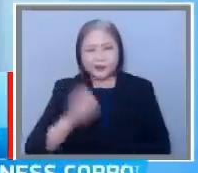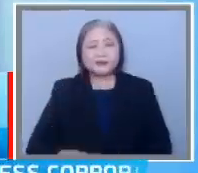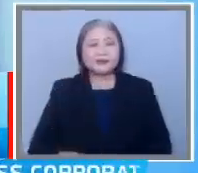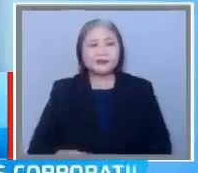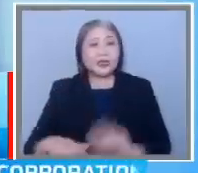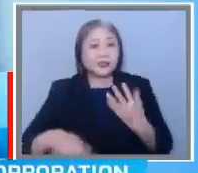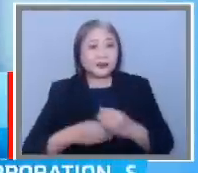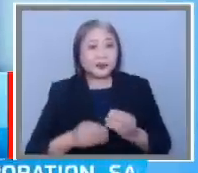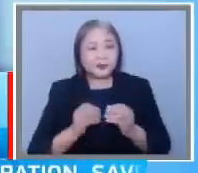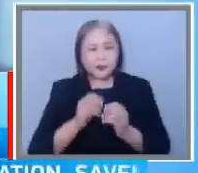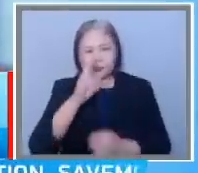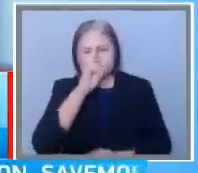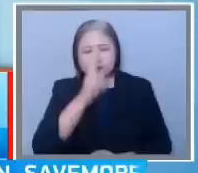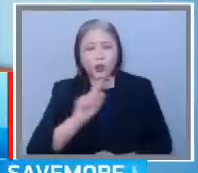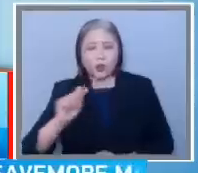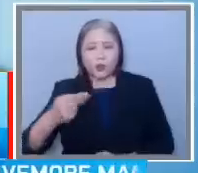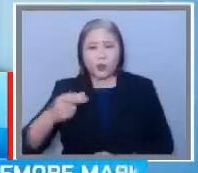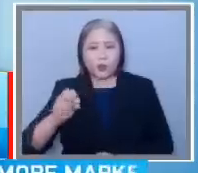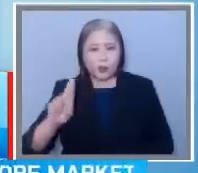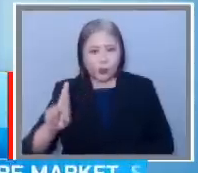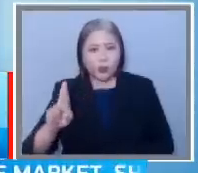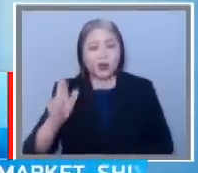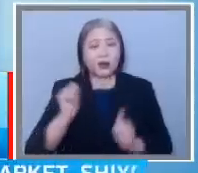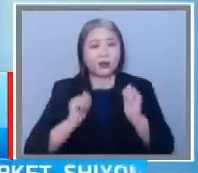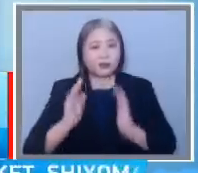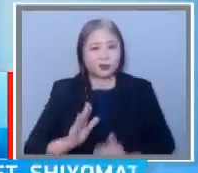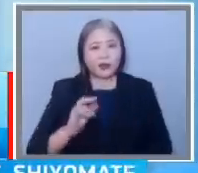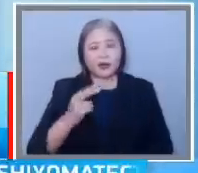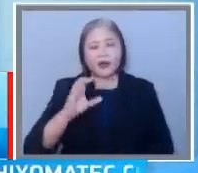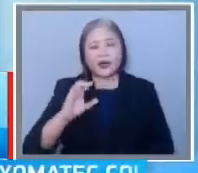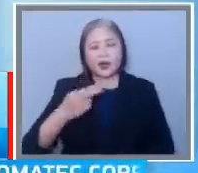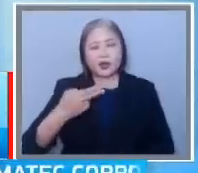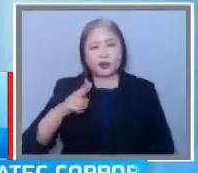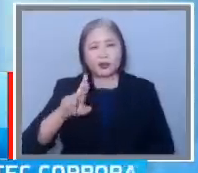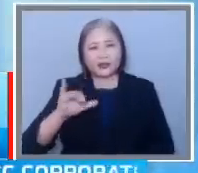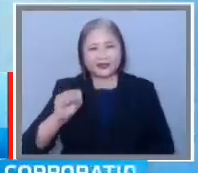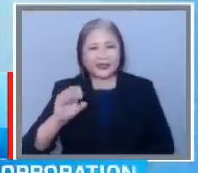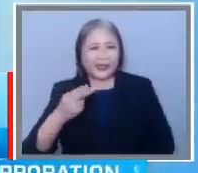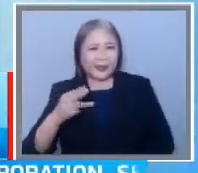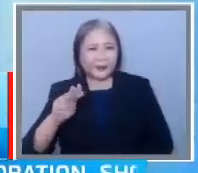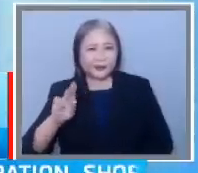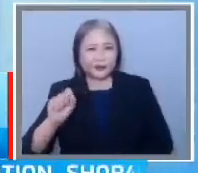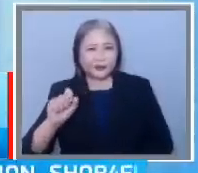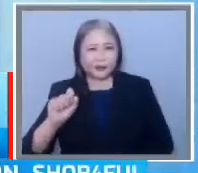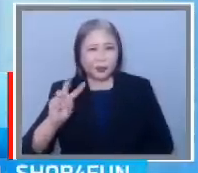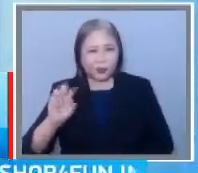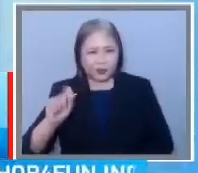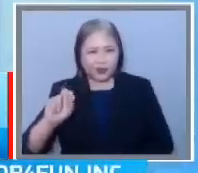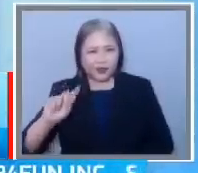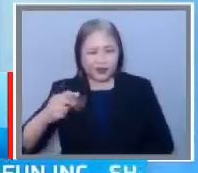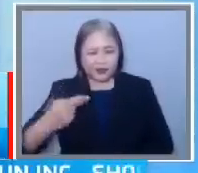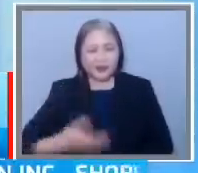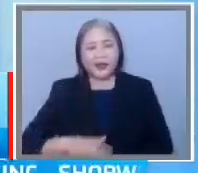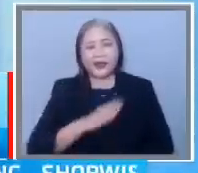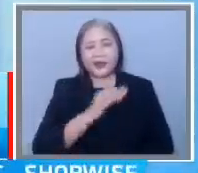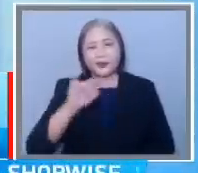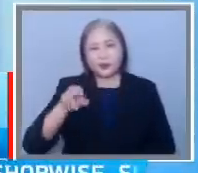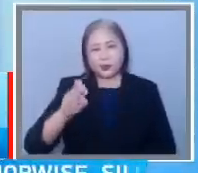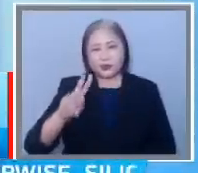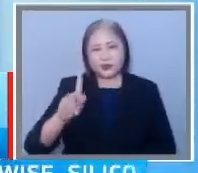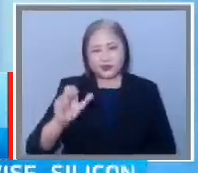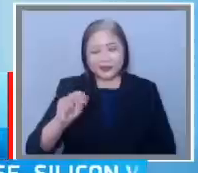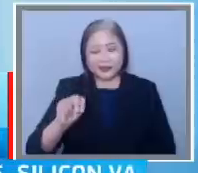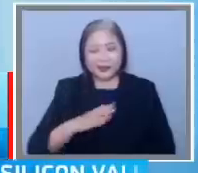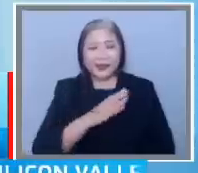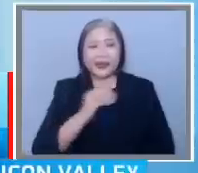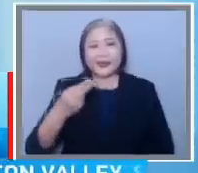Thor star Chris Hemsworth, Black Panther actor Michael B. Jordan, at former One Direction member Harry